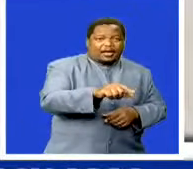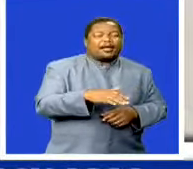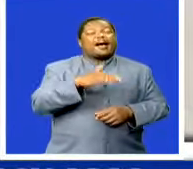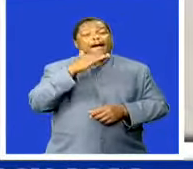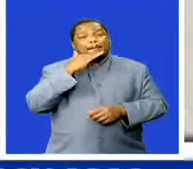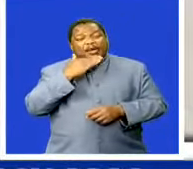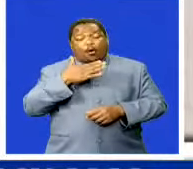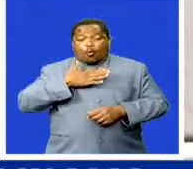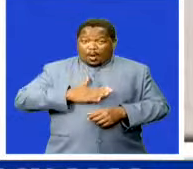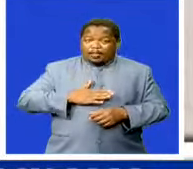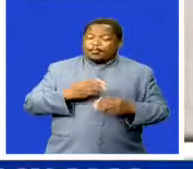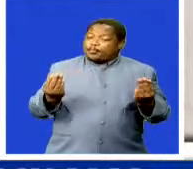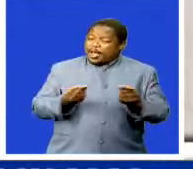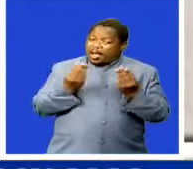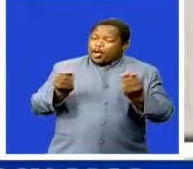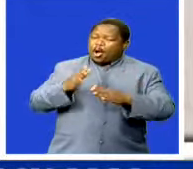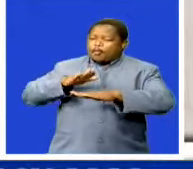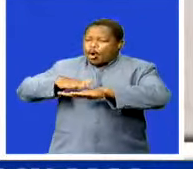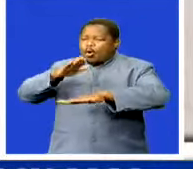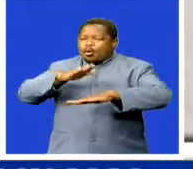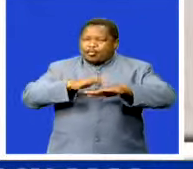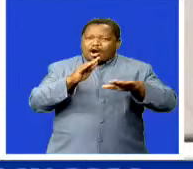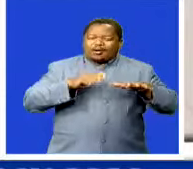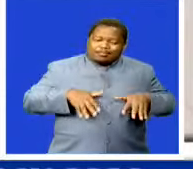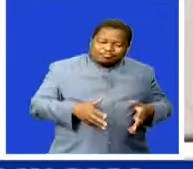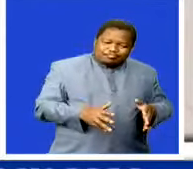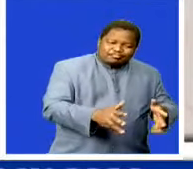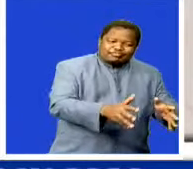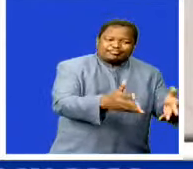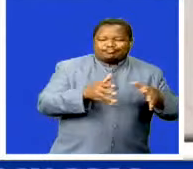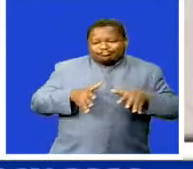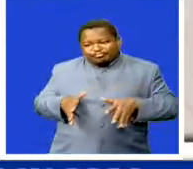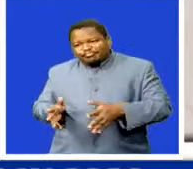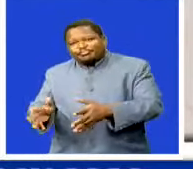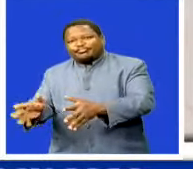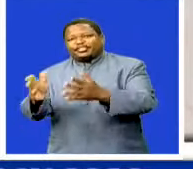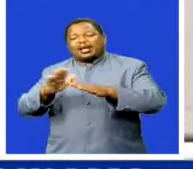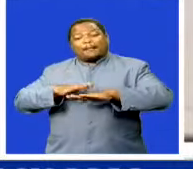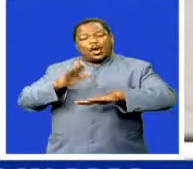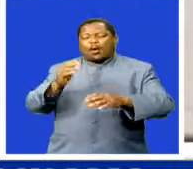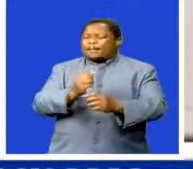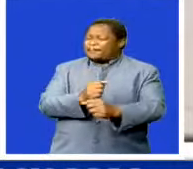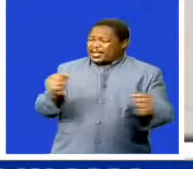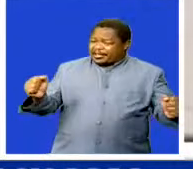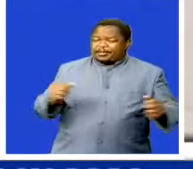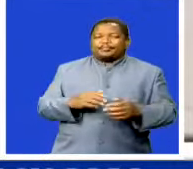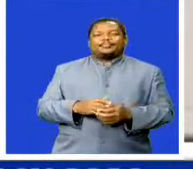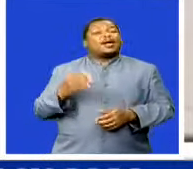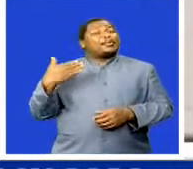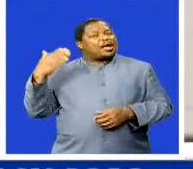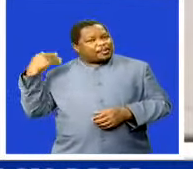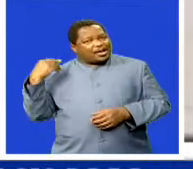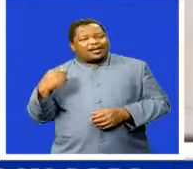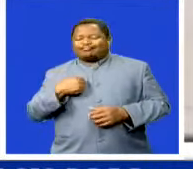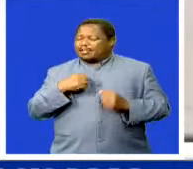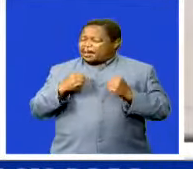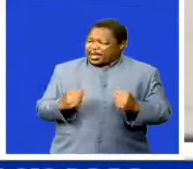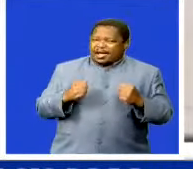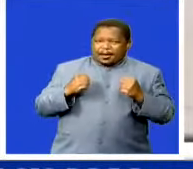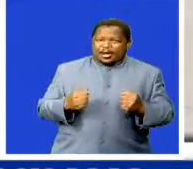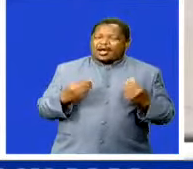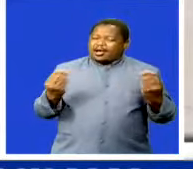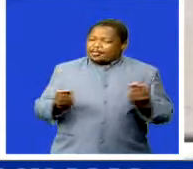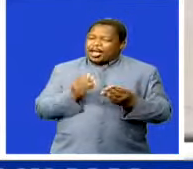abantu emalangeni landlulile nje siwakhuthadile emaswati ukuthi siyacela kulinywe siyakholelwa ke ukuthi nangabe